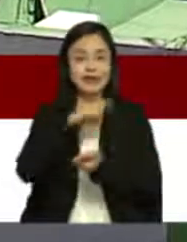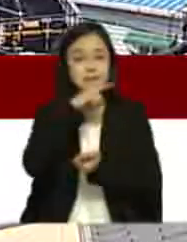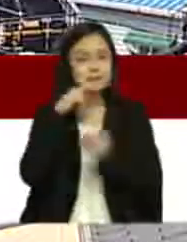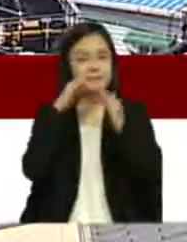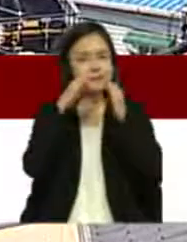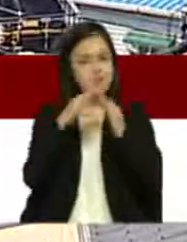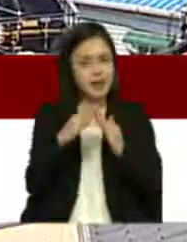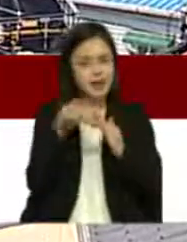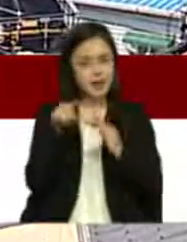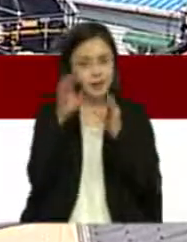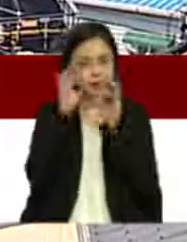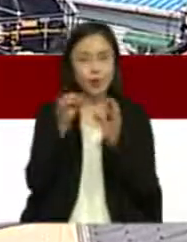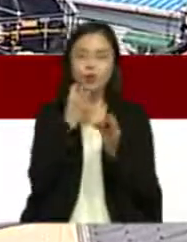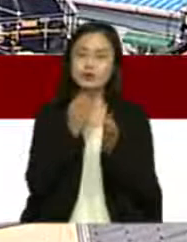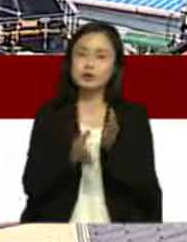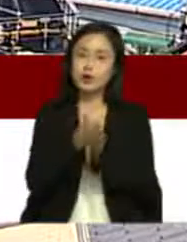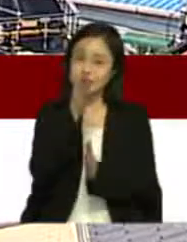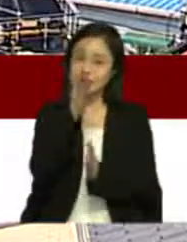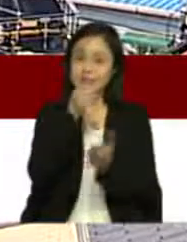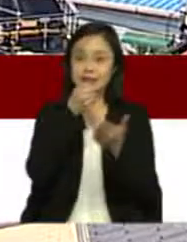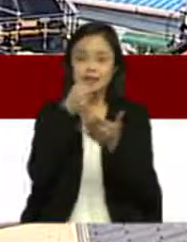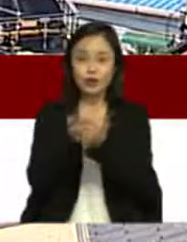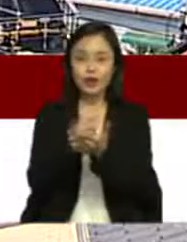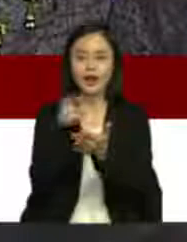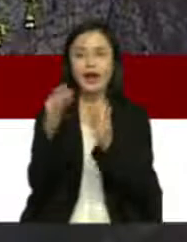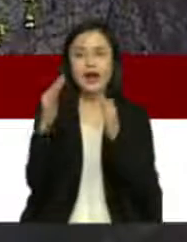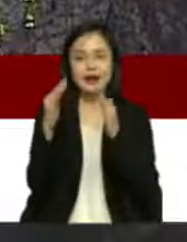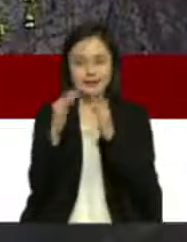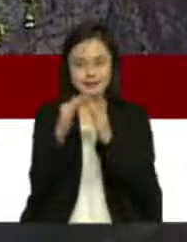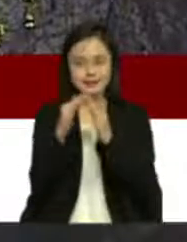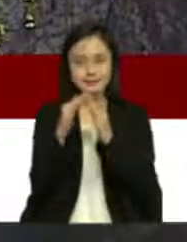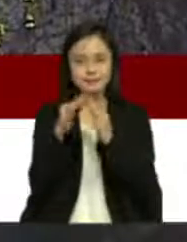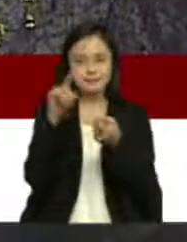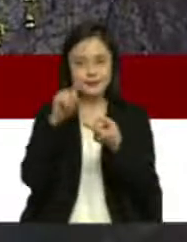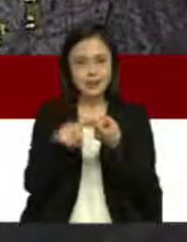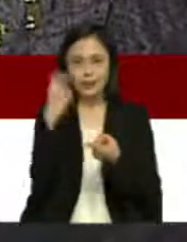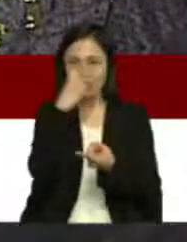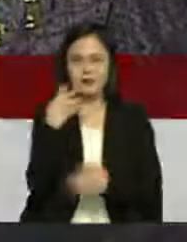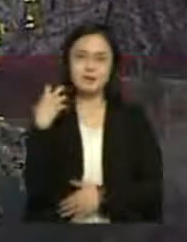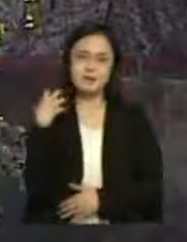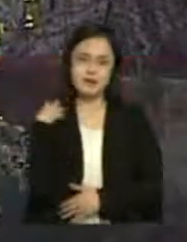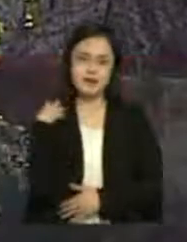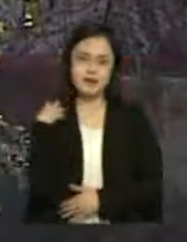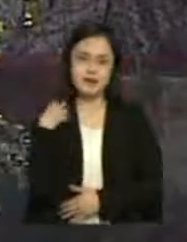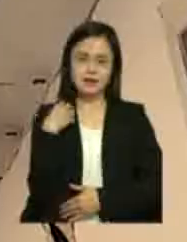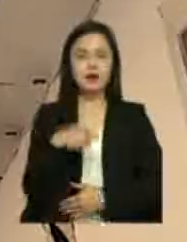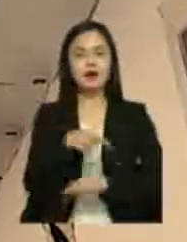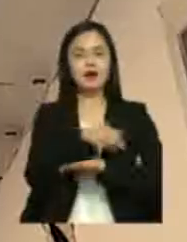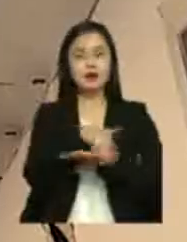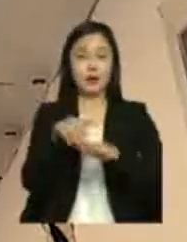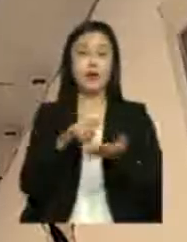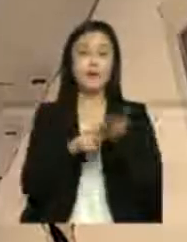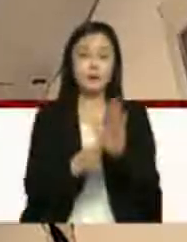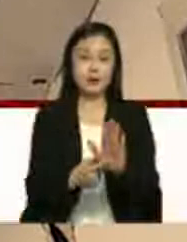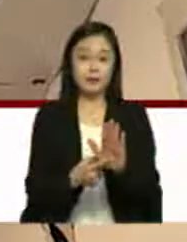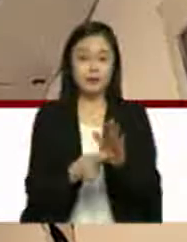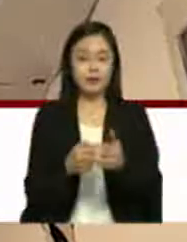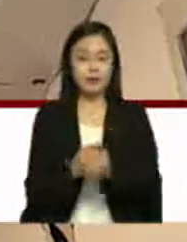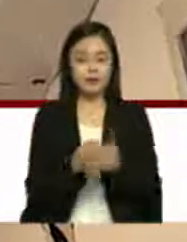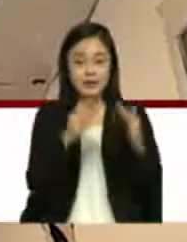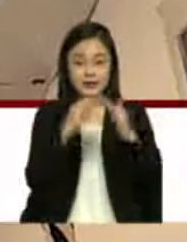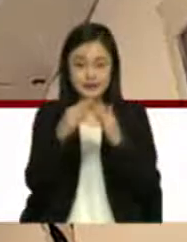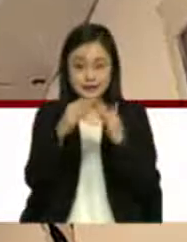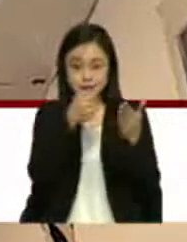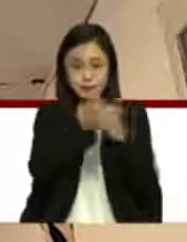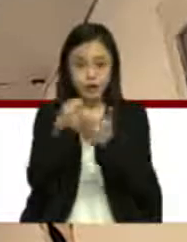있다고 판단한 건축물을 검 죽자 산 으로 설정해 관리하겠다는 겁니다 이렇게 설정된 주택은 140여